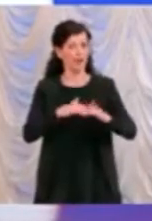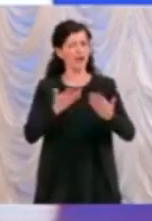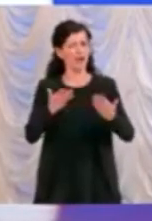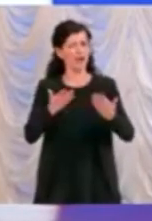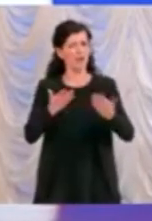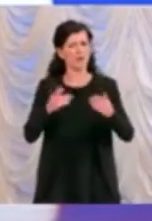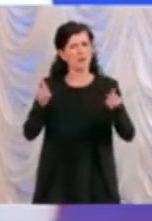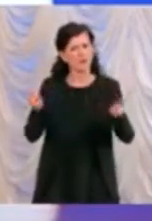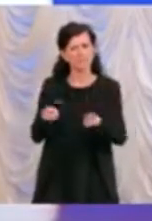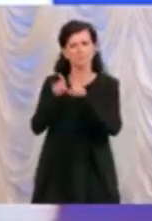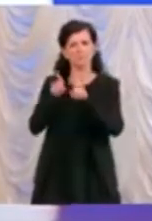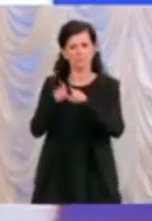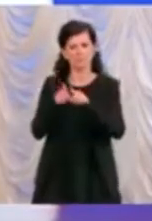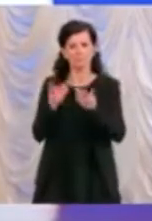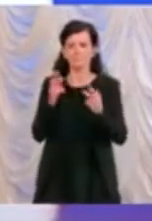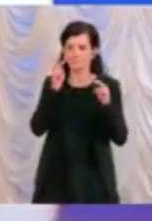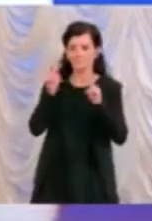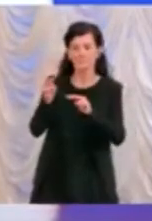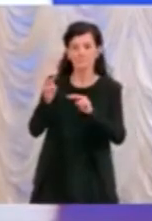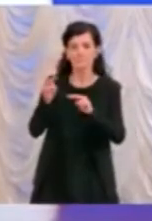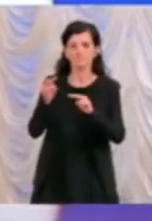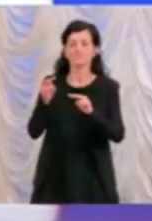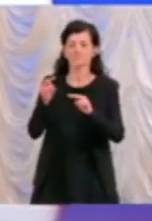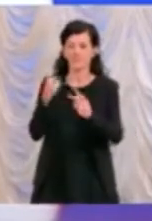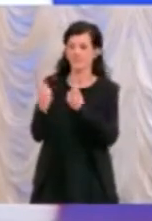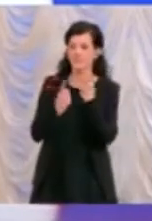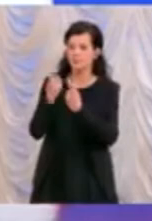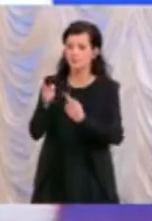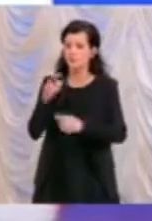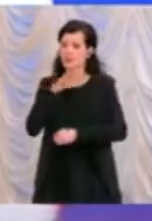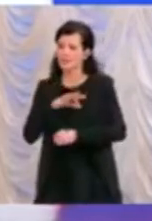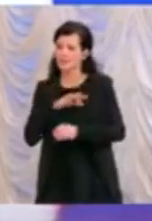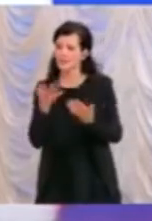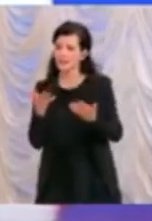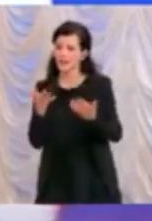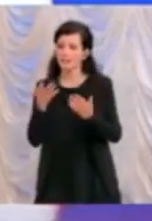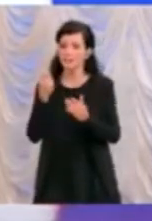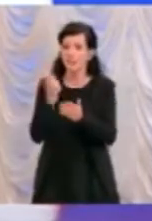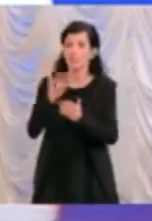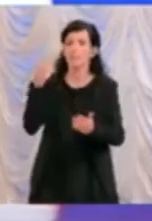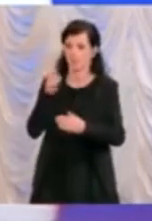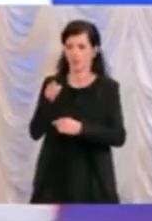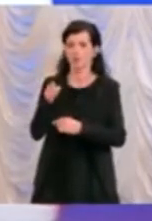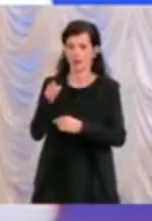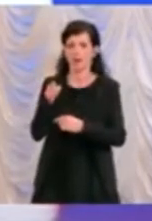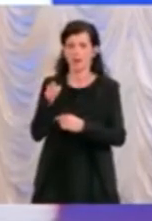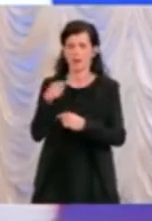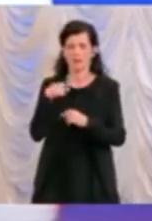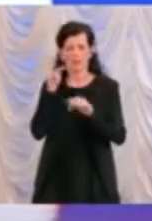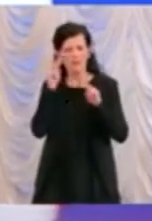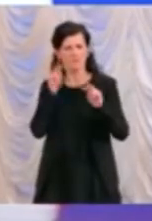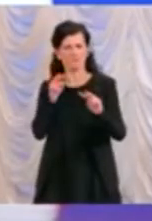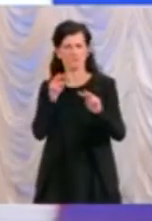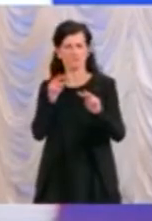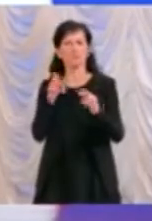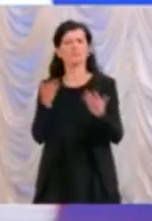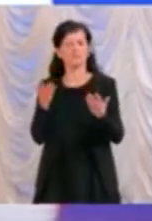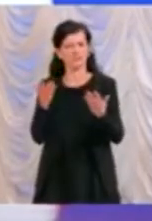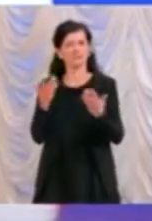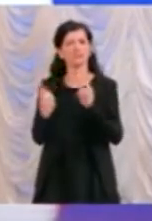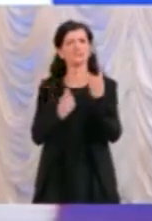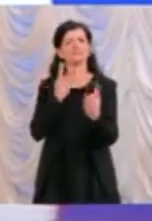tutti gli interessi in campo teniamo anche conto della tenuta si sta molto a cuore anche la tenuta